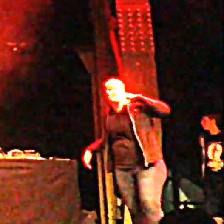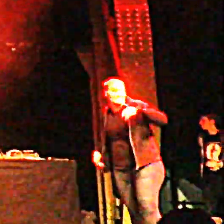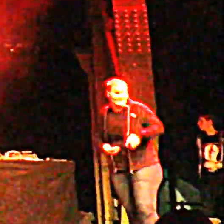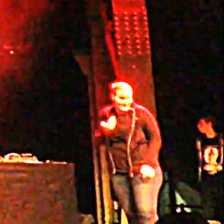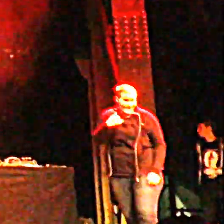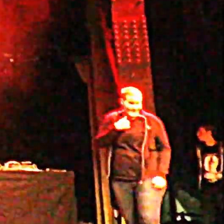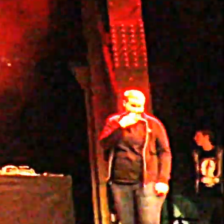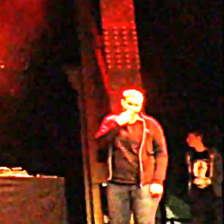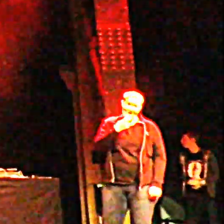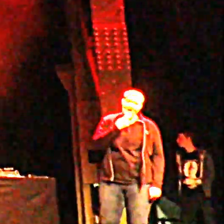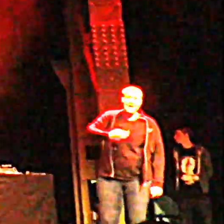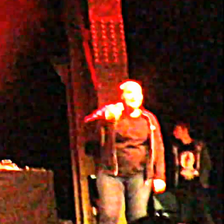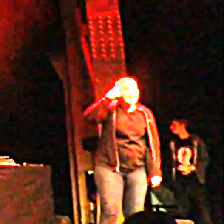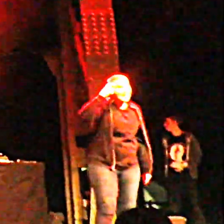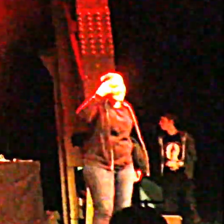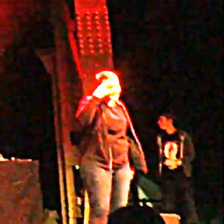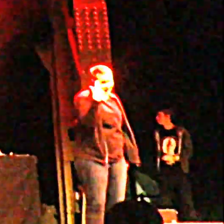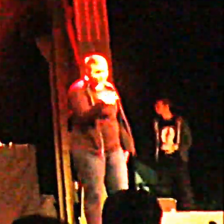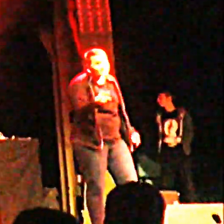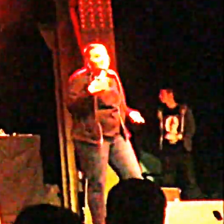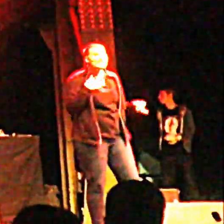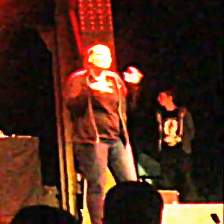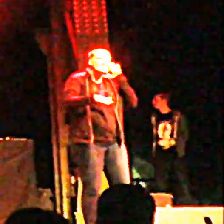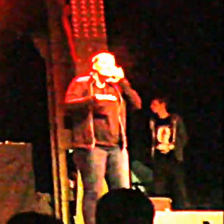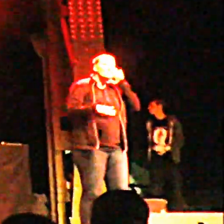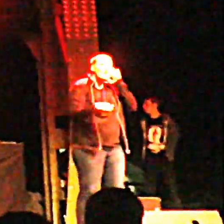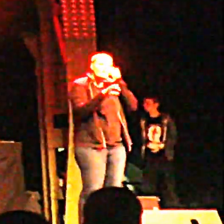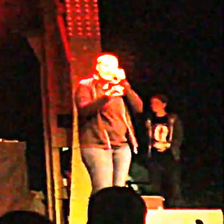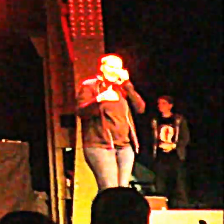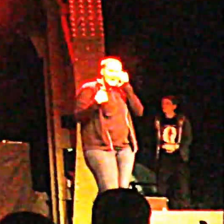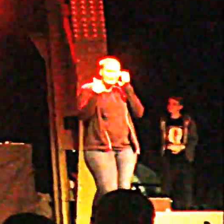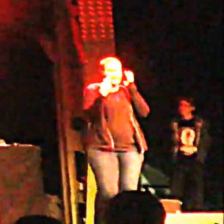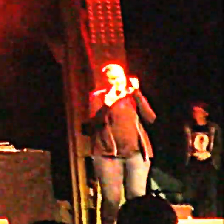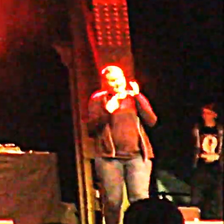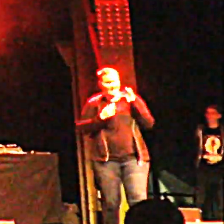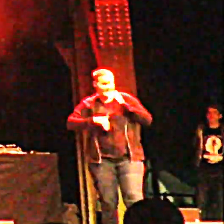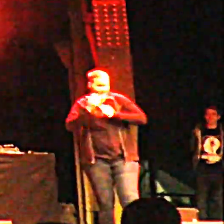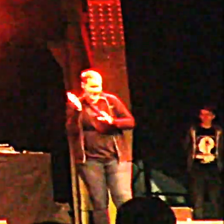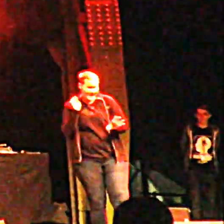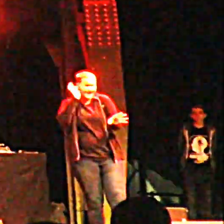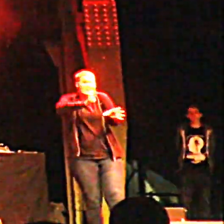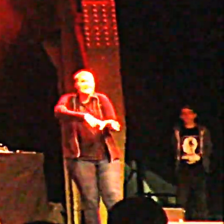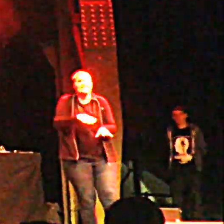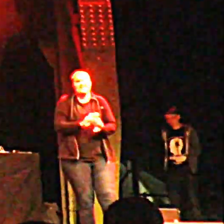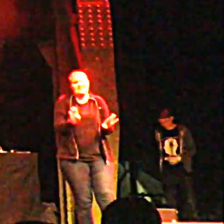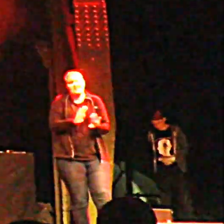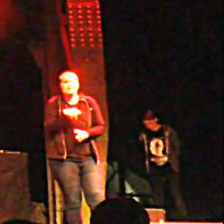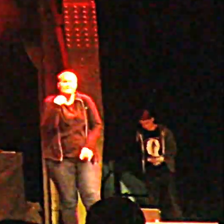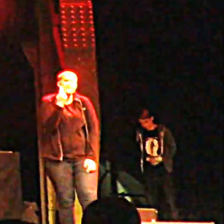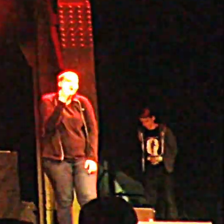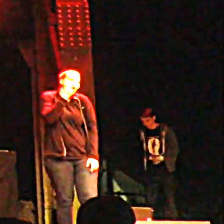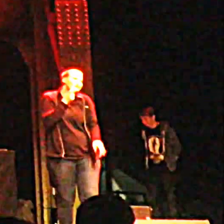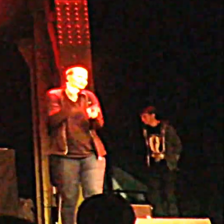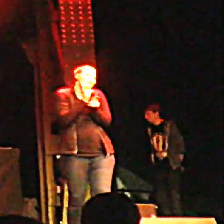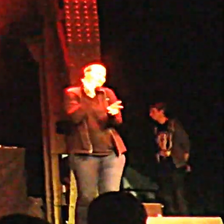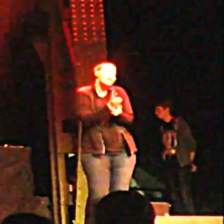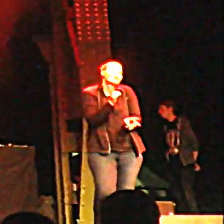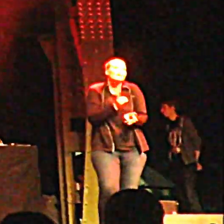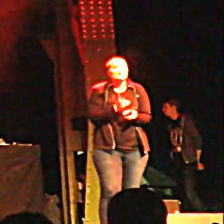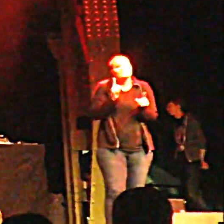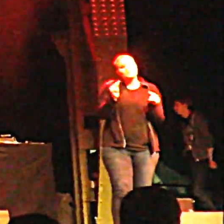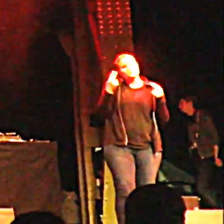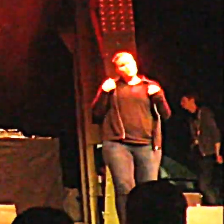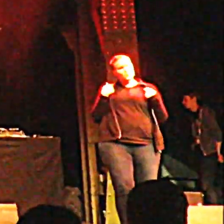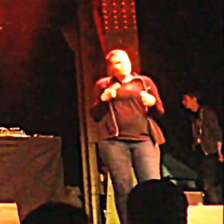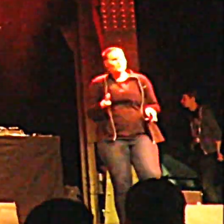Newcomer? Da ist ein schlechter Biss. DJ Freaky B. Und ich. sind nicht neu im Biss. Digga. Wir sind voll old school. Ein bisschen back in the